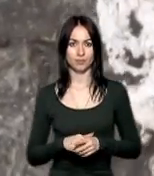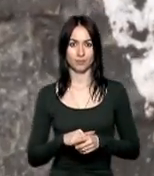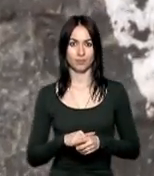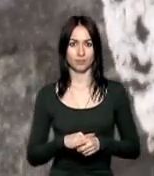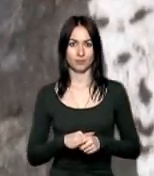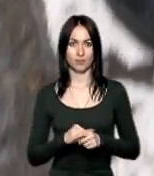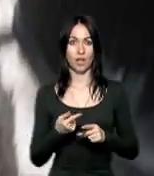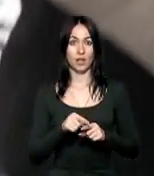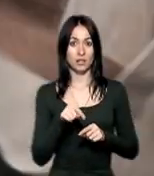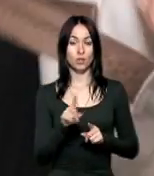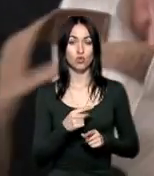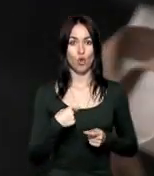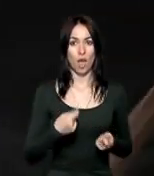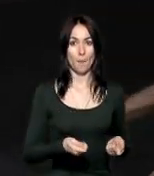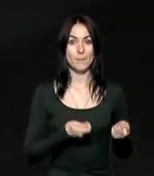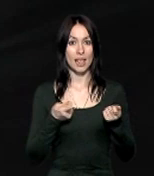Це те, що я принесла.